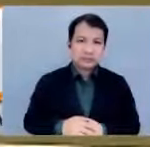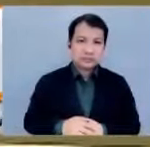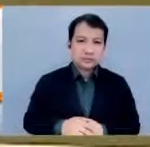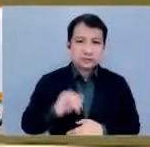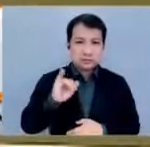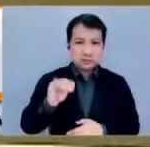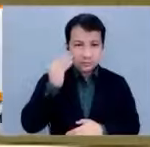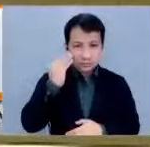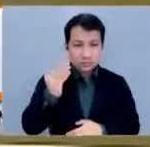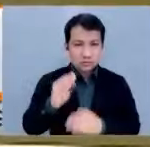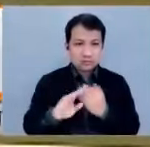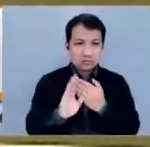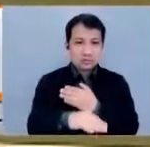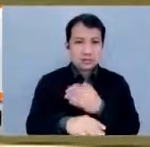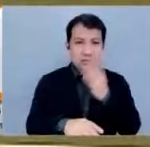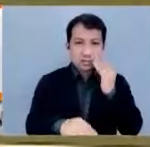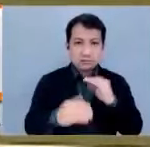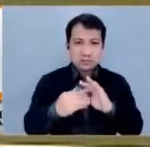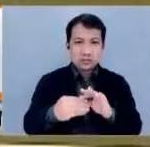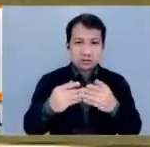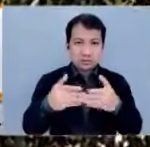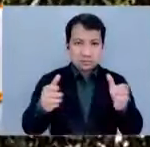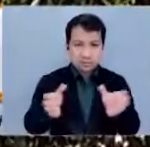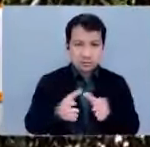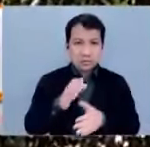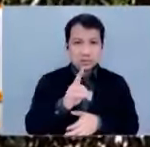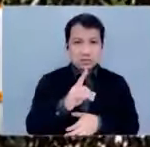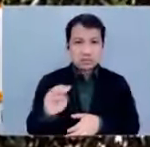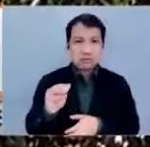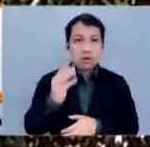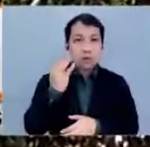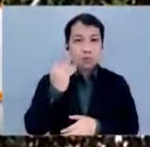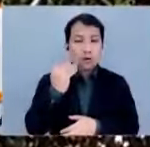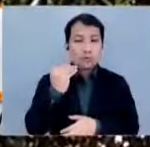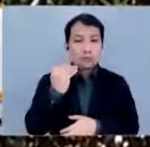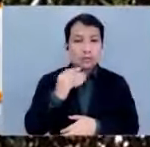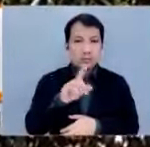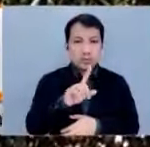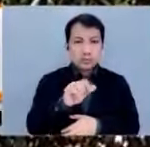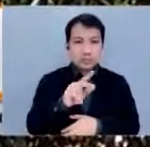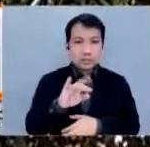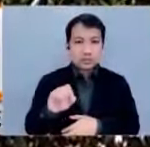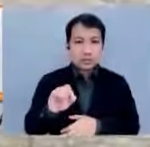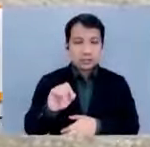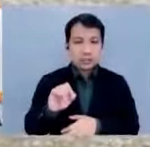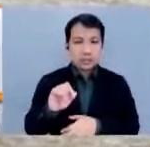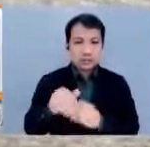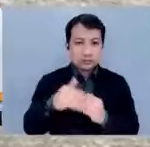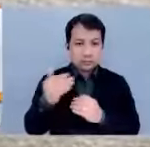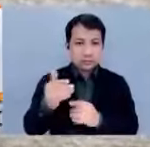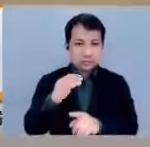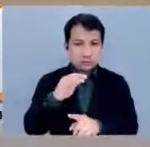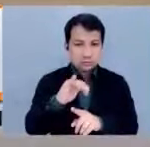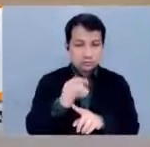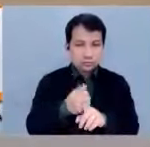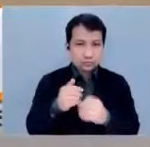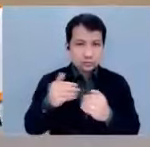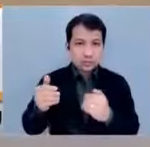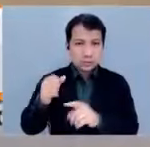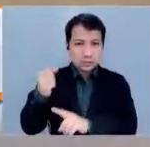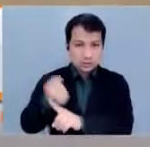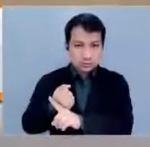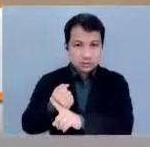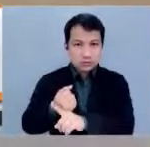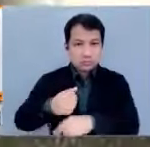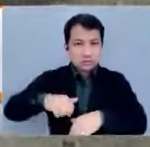o makarecover ang mga dam. Inaasahan kasi ang pagpasok ng La Nina sa Hulyo hanggang Setyembre ngayong taon, kung saan posible ang mas madalas